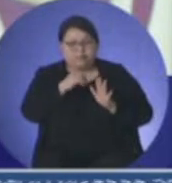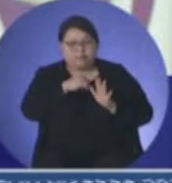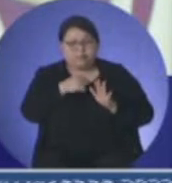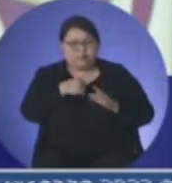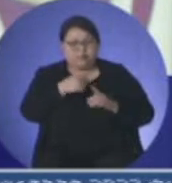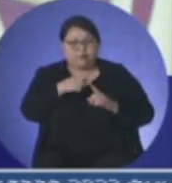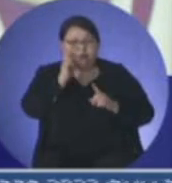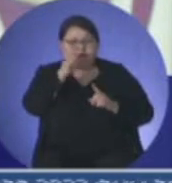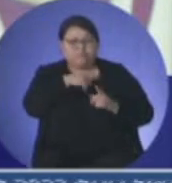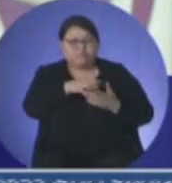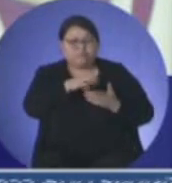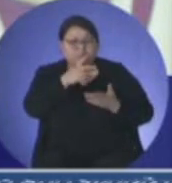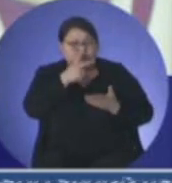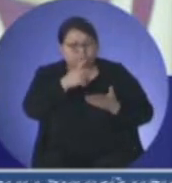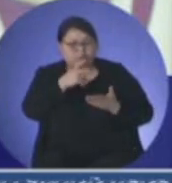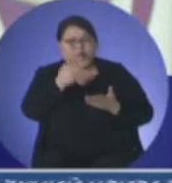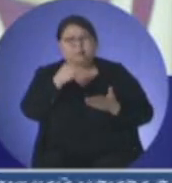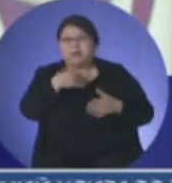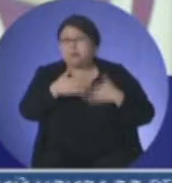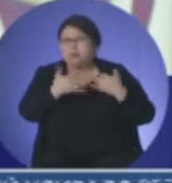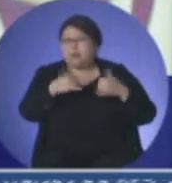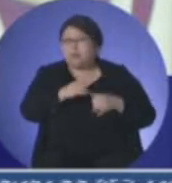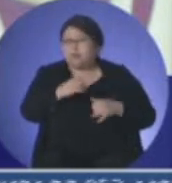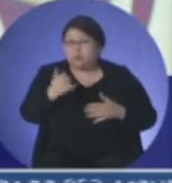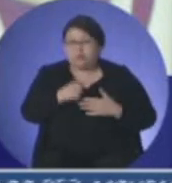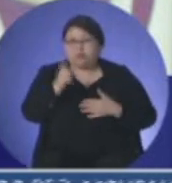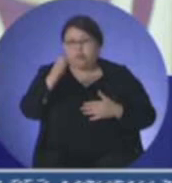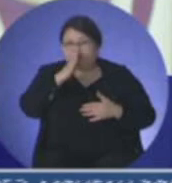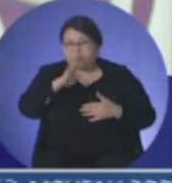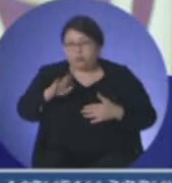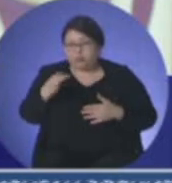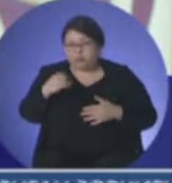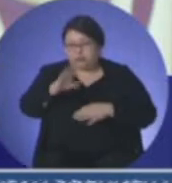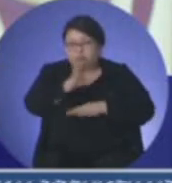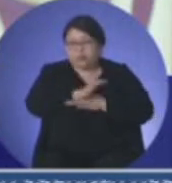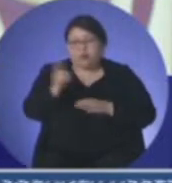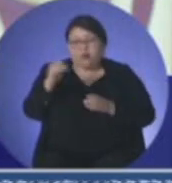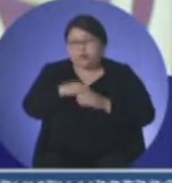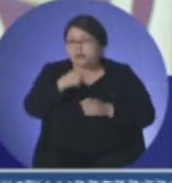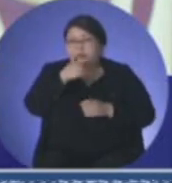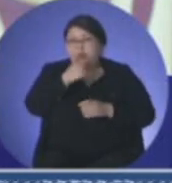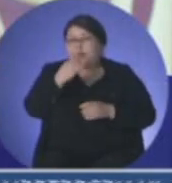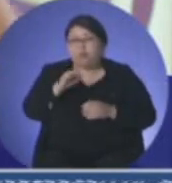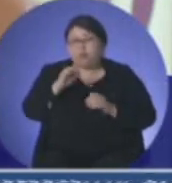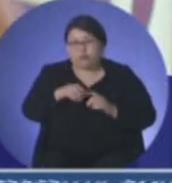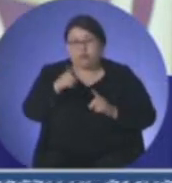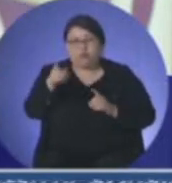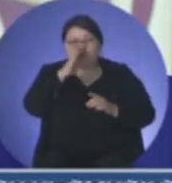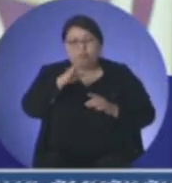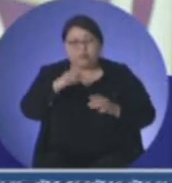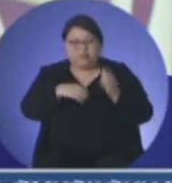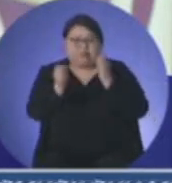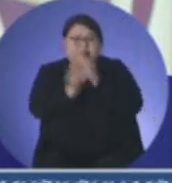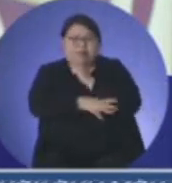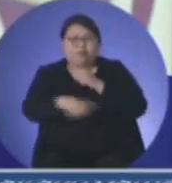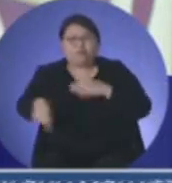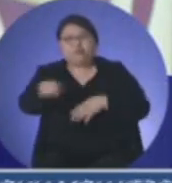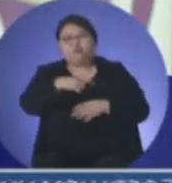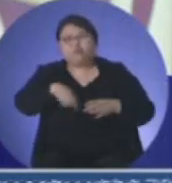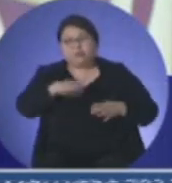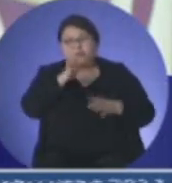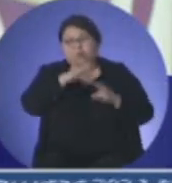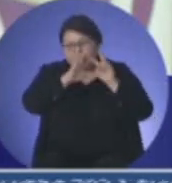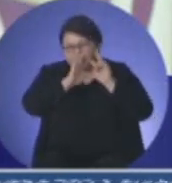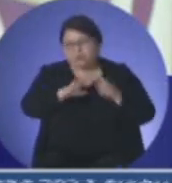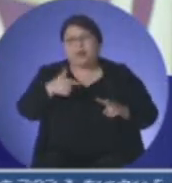байдлыг чинь нэг суурь нь энд явчих. Тэр хүүхдийг л сургуульд авчирч чадаагүй учраас тэр хүүхэд ядуурлын тойрогт насан